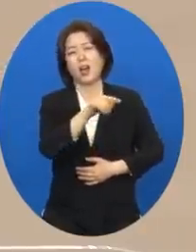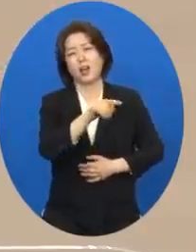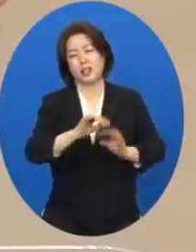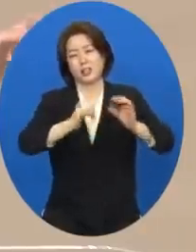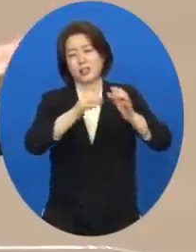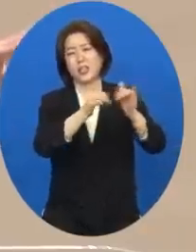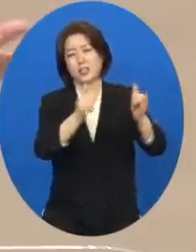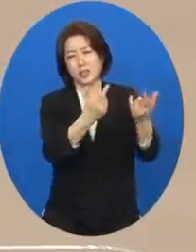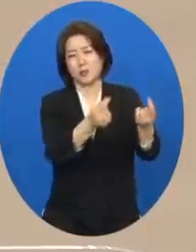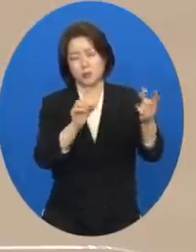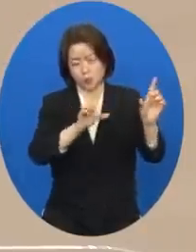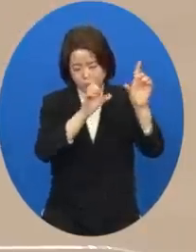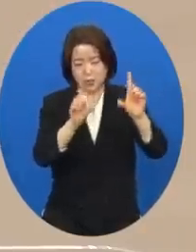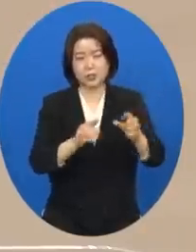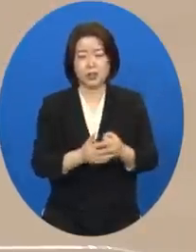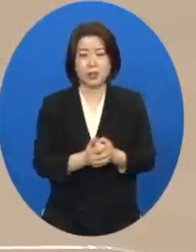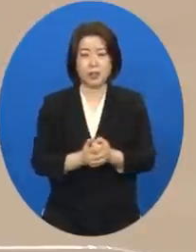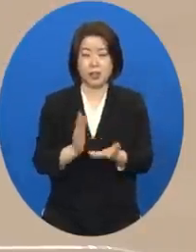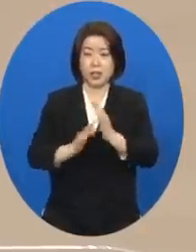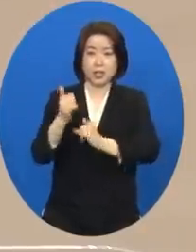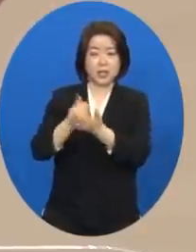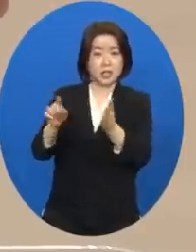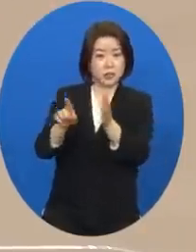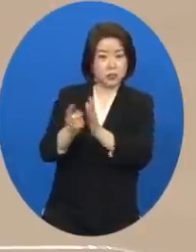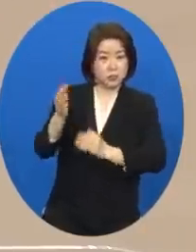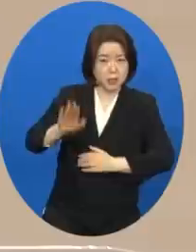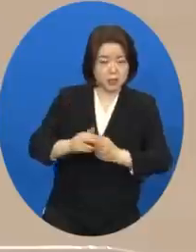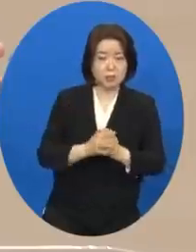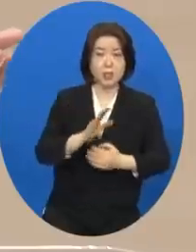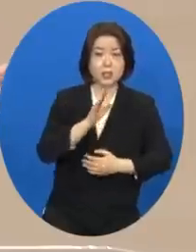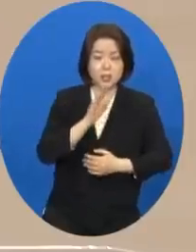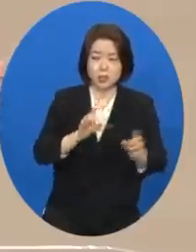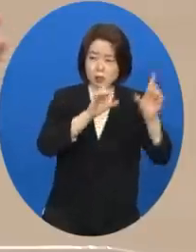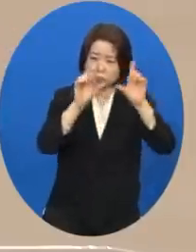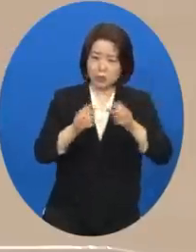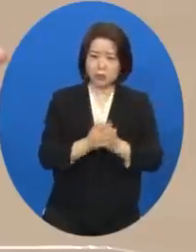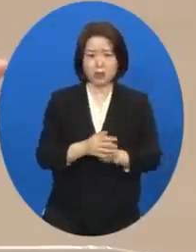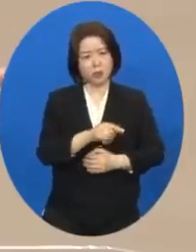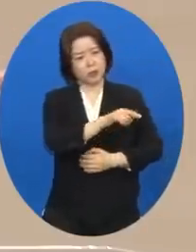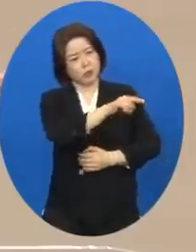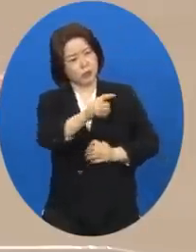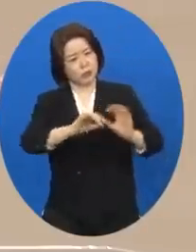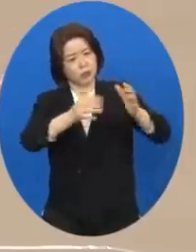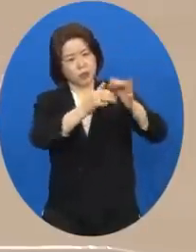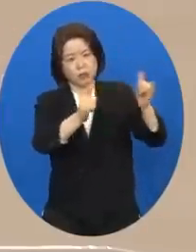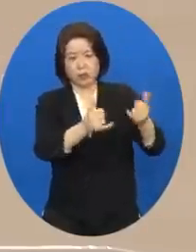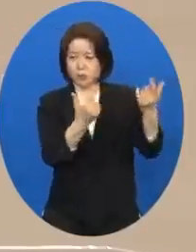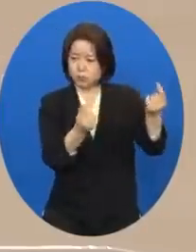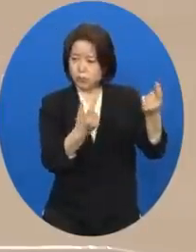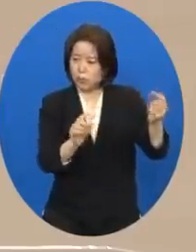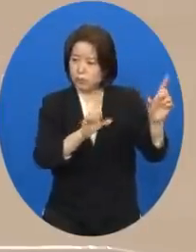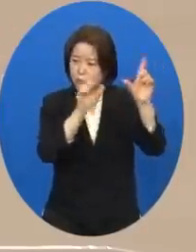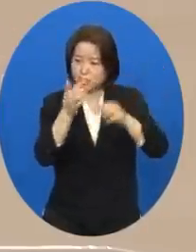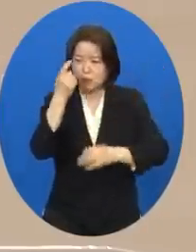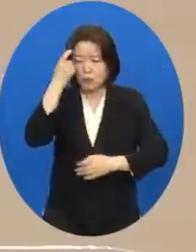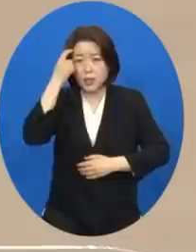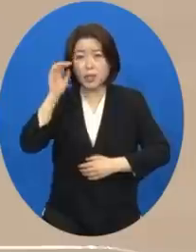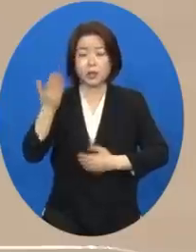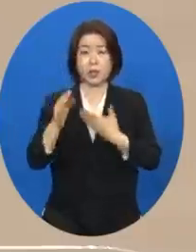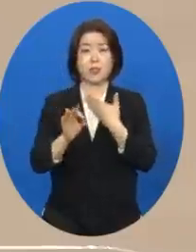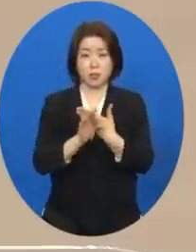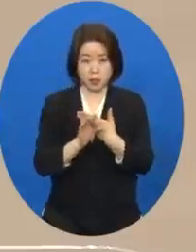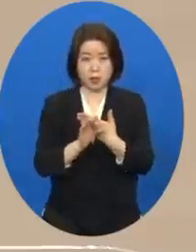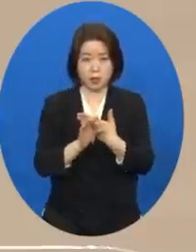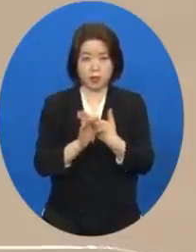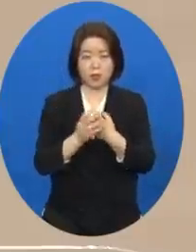예수님을 믿어도 실제로 살기는 내가 세상 사람은 똑같이 사는데 그렇게 생각 되시는 분들은